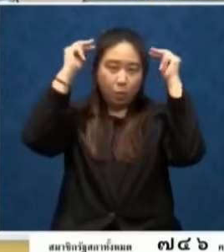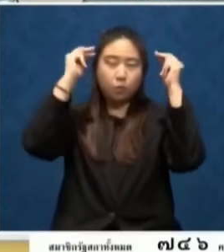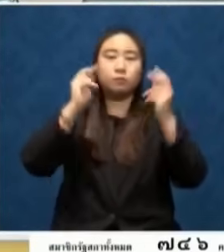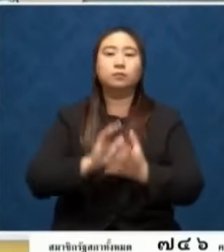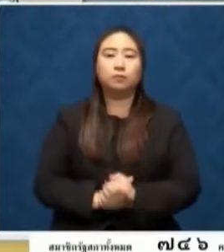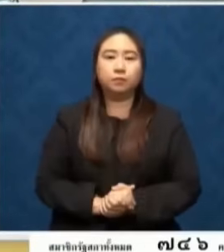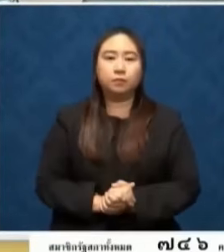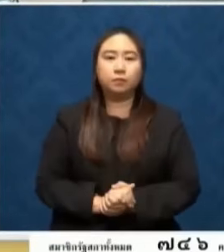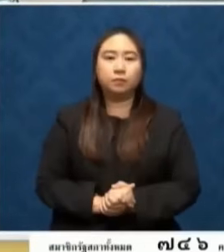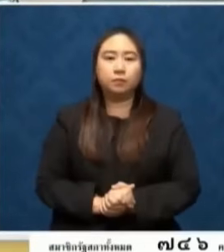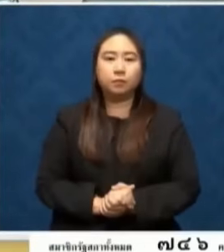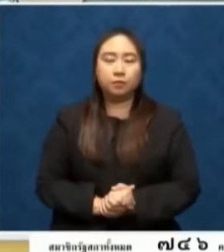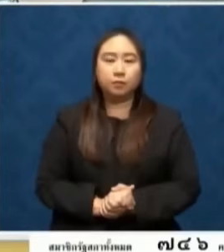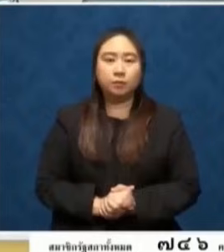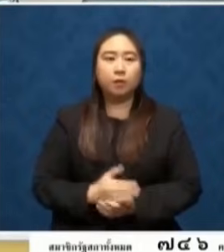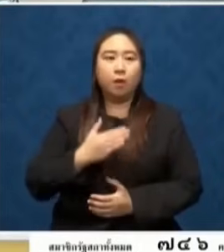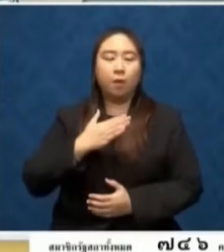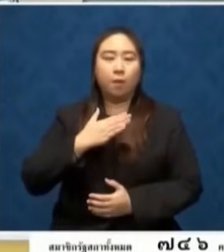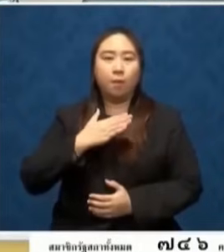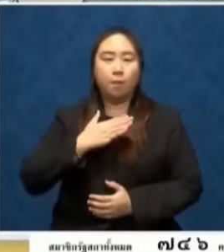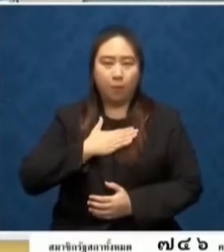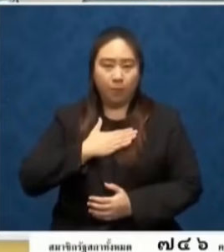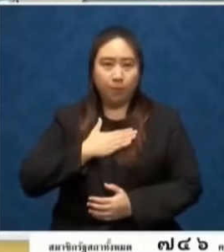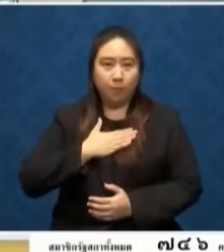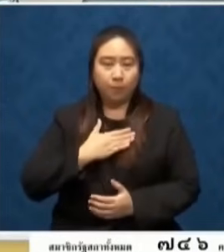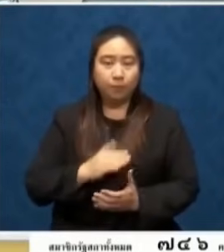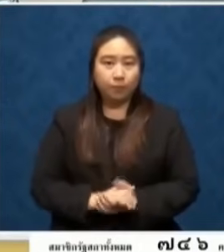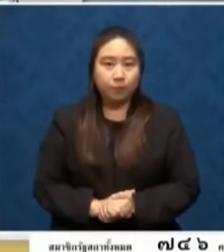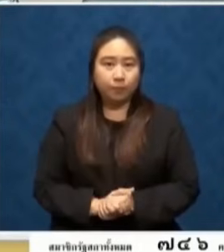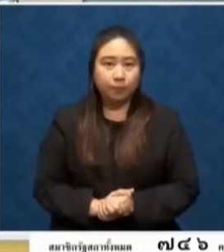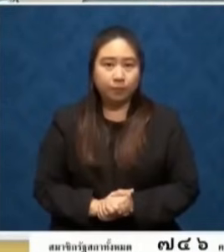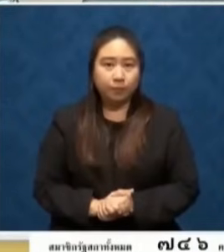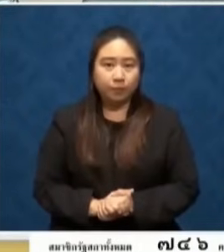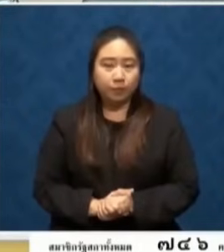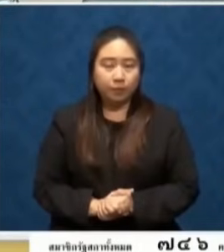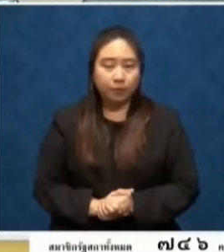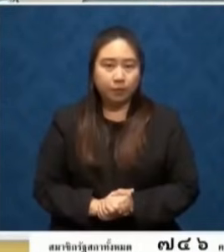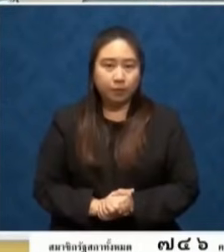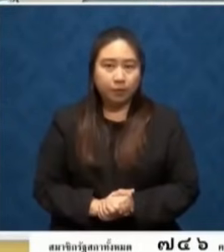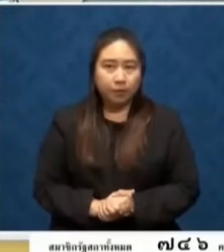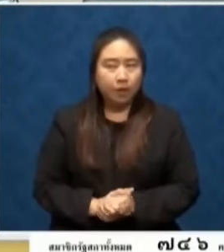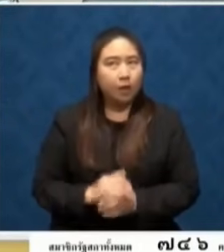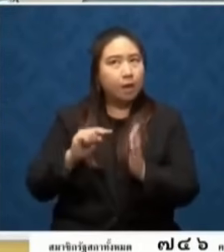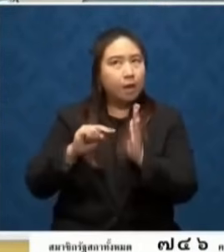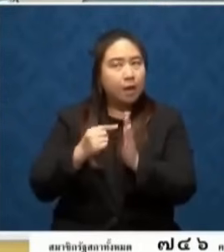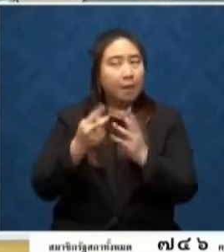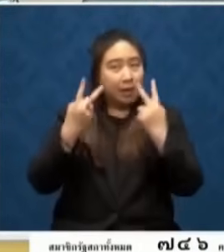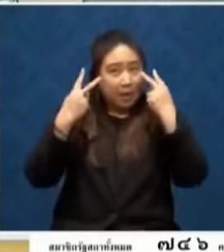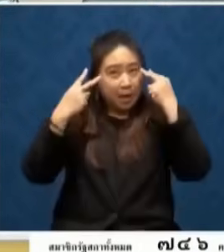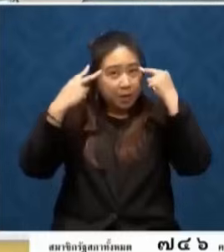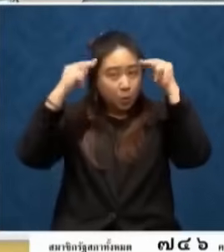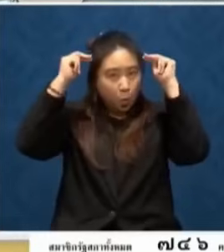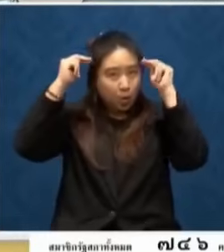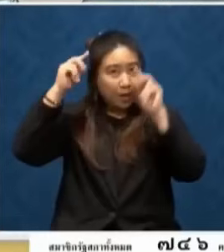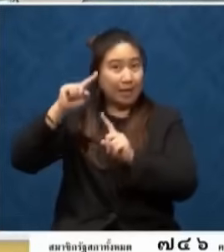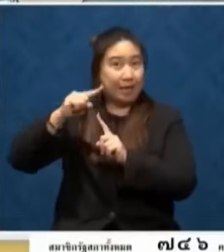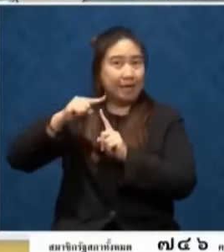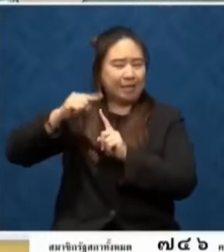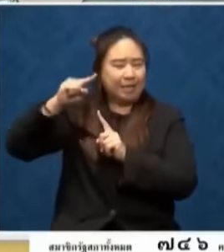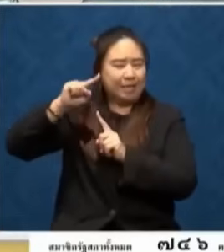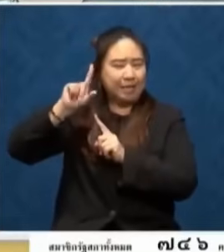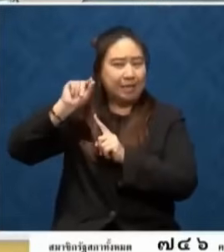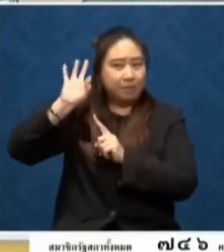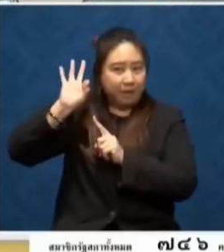ผมว่าผมนับนายกรัฐมนตรีตั้งแต่ท่านที่21มาถึงท่าน